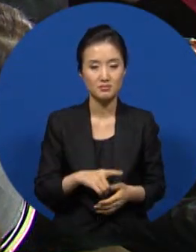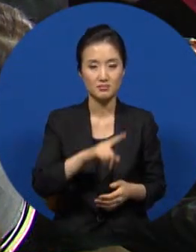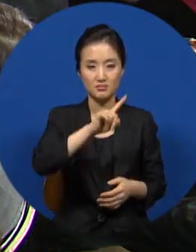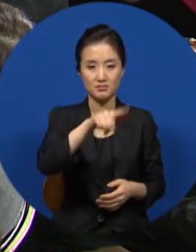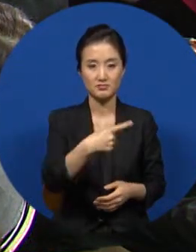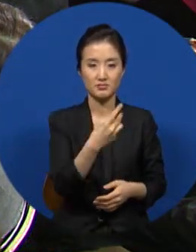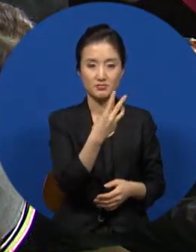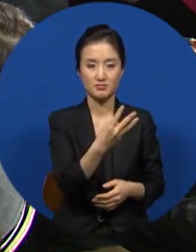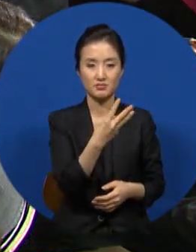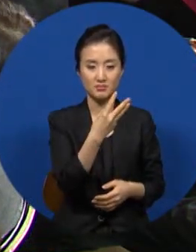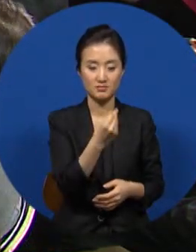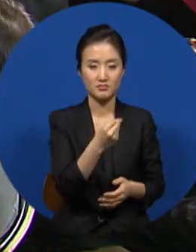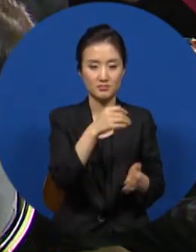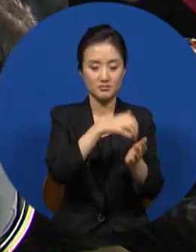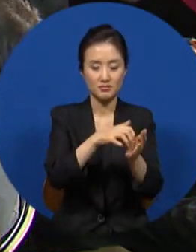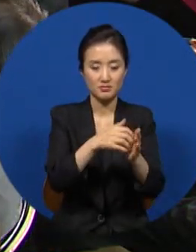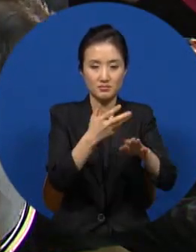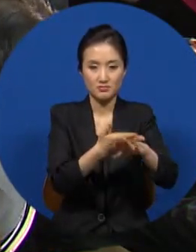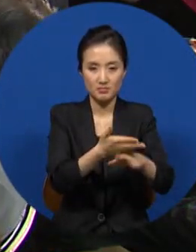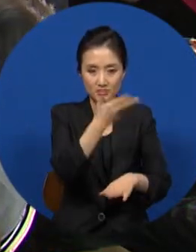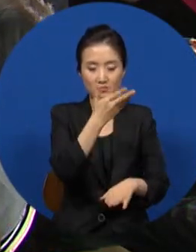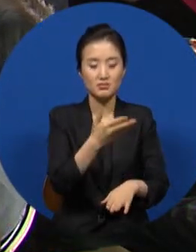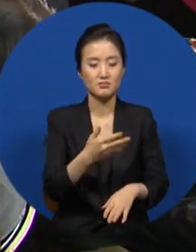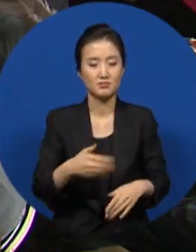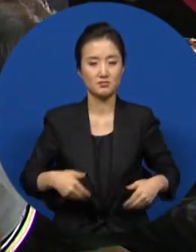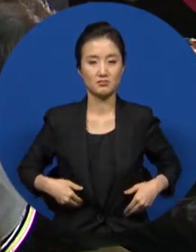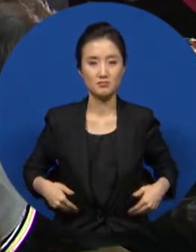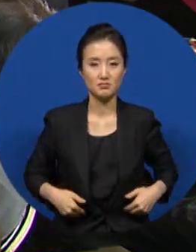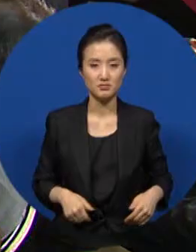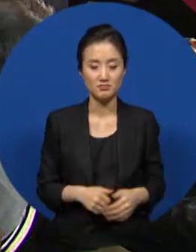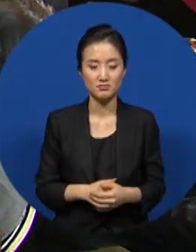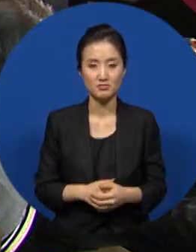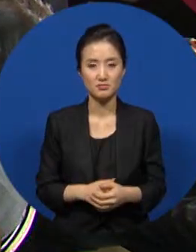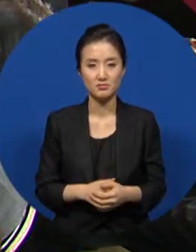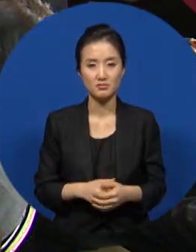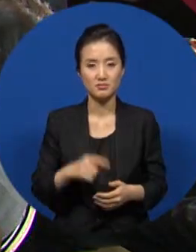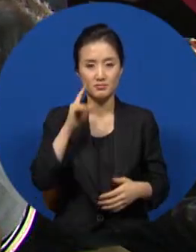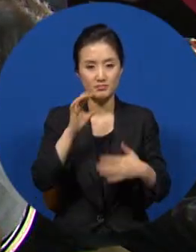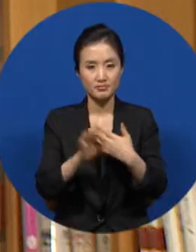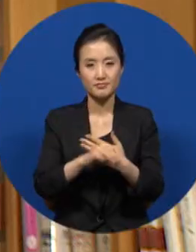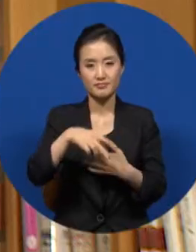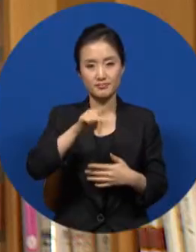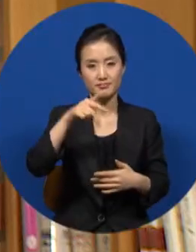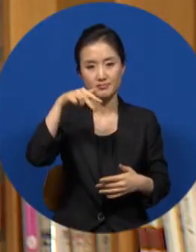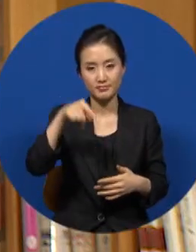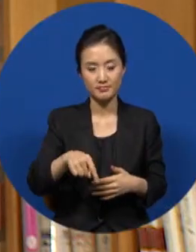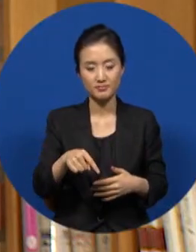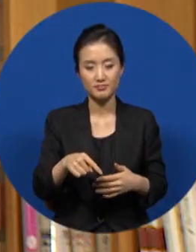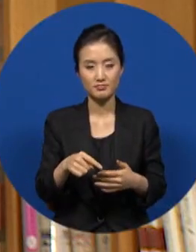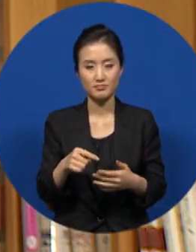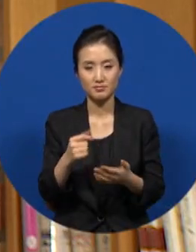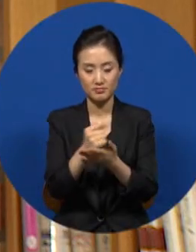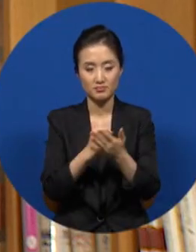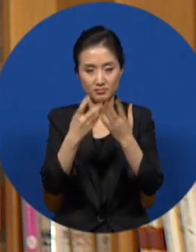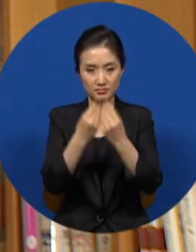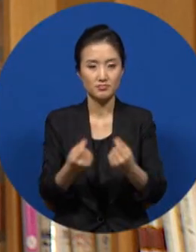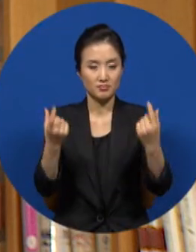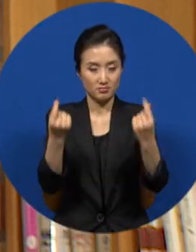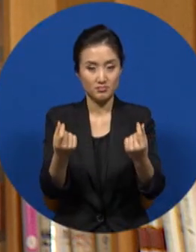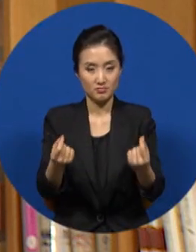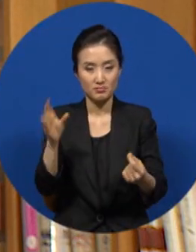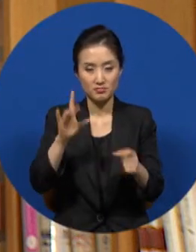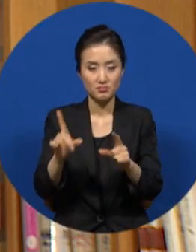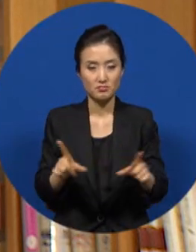103만 개 이상 정도의 경우의 수가 나타나는데 근데 뭐 같은 사주를 하더라도 살아가는 방식이 다 다르지 않습니까?